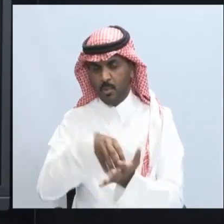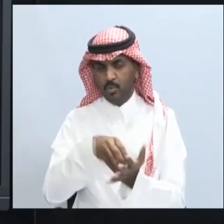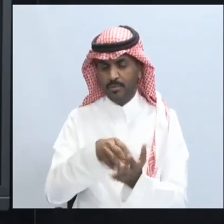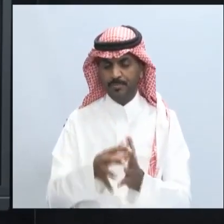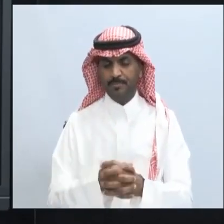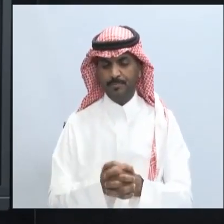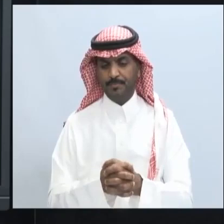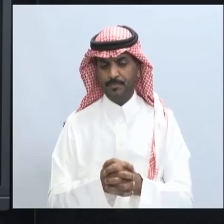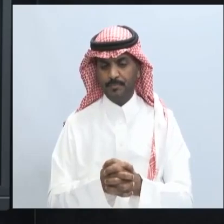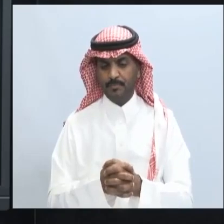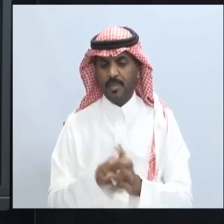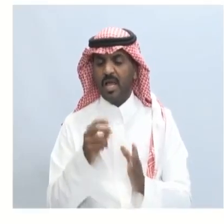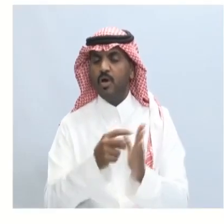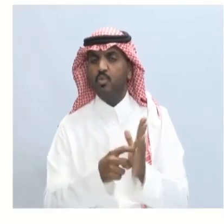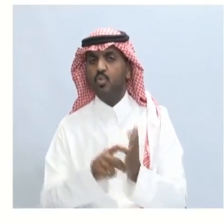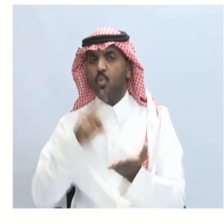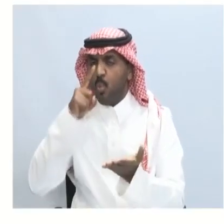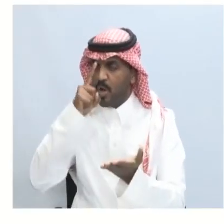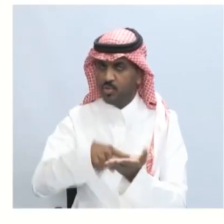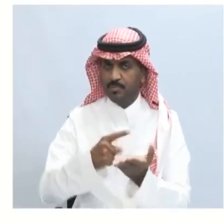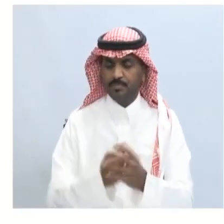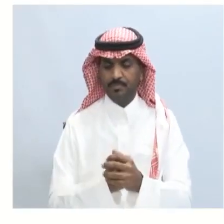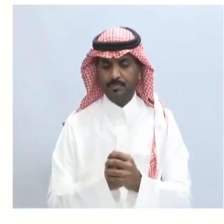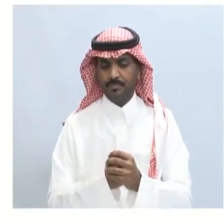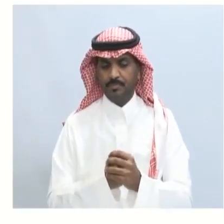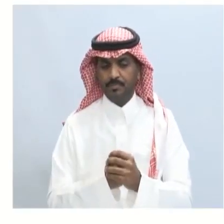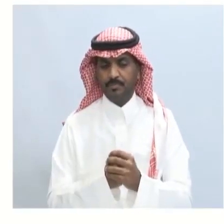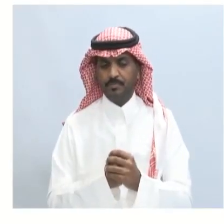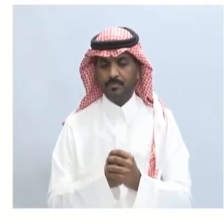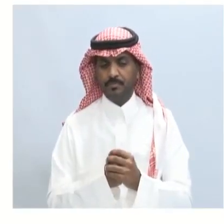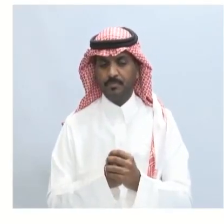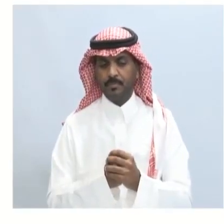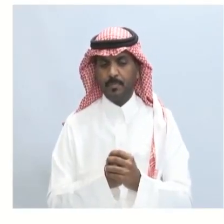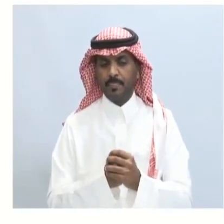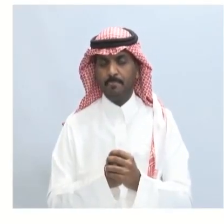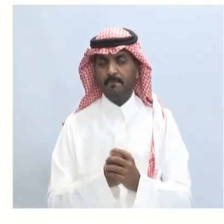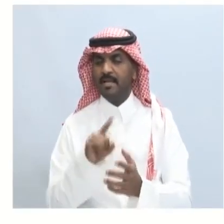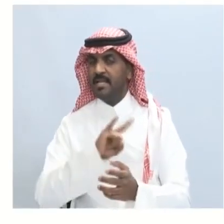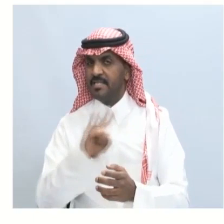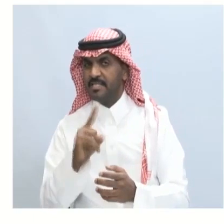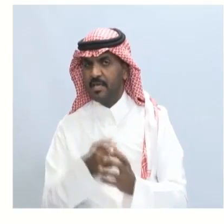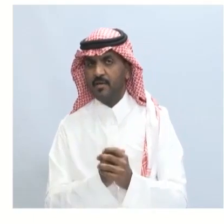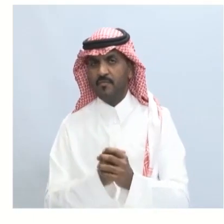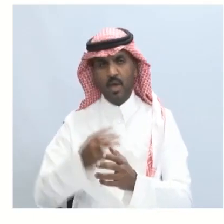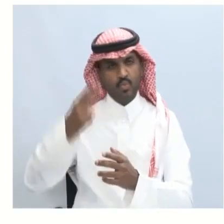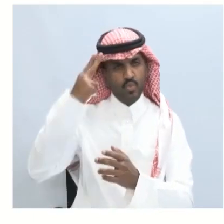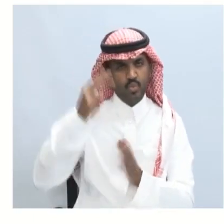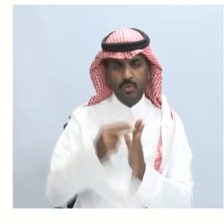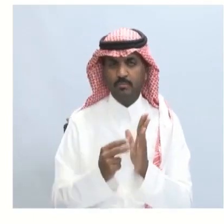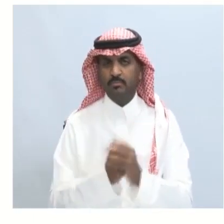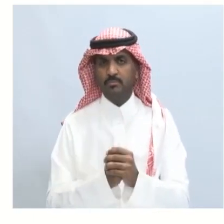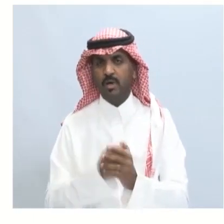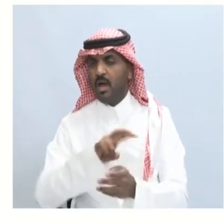او القانون الواجب التطبيق فلربما يكون الواجب التطبيق في القانون ليس في القانون السعودي وانما في